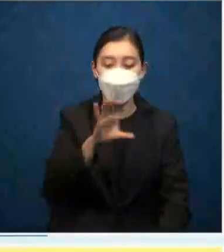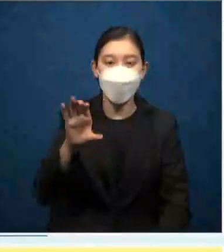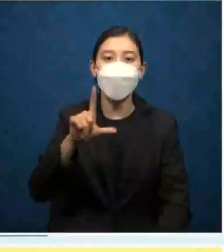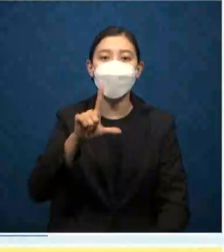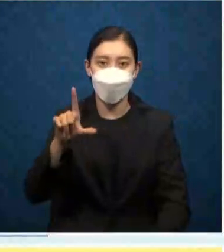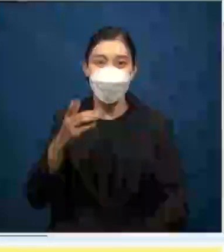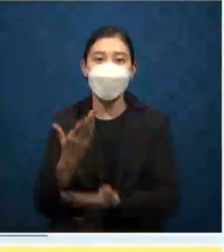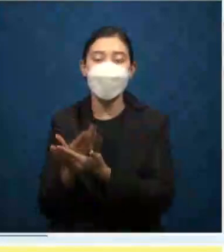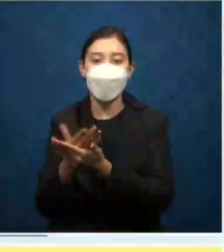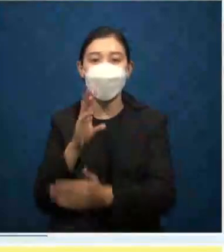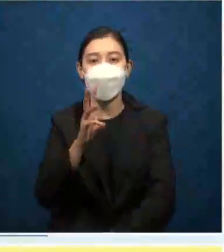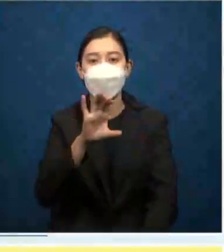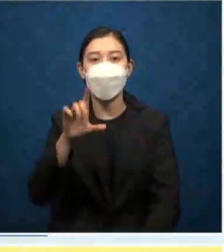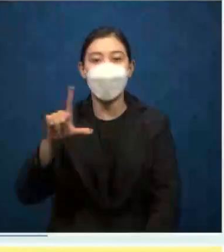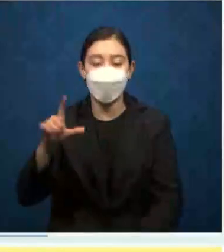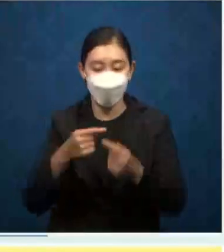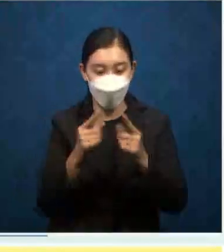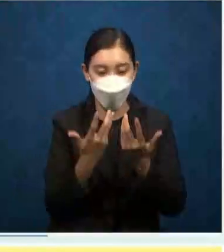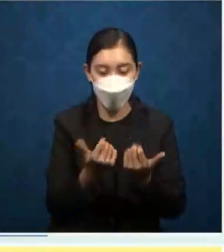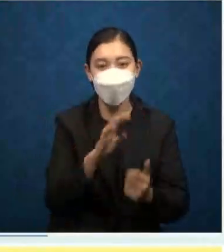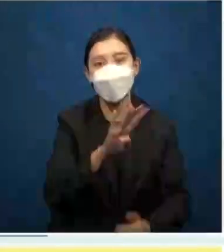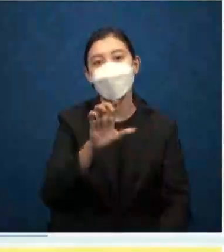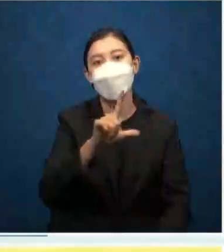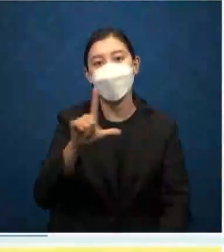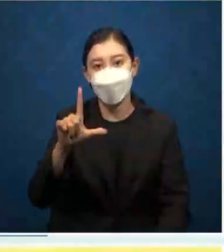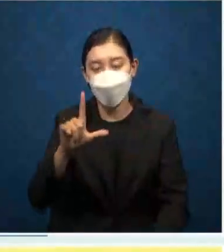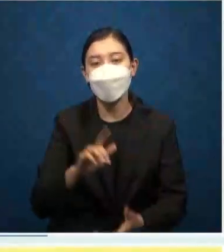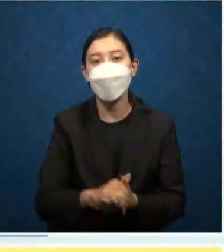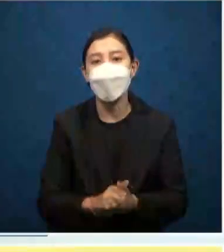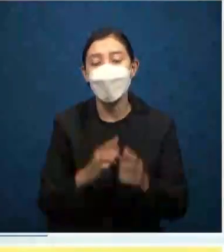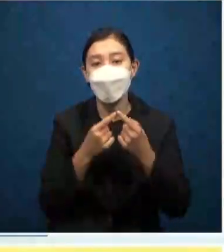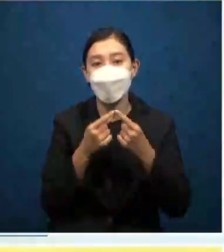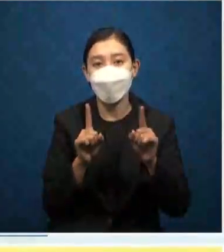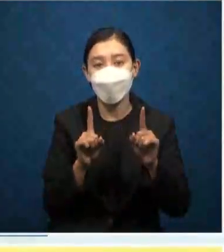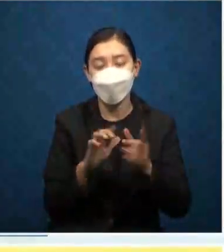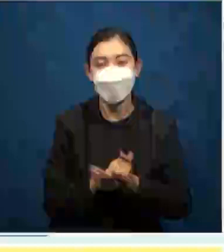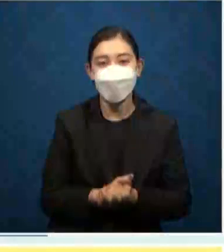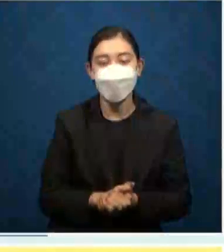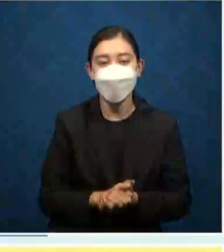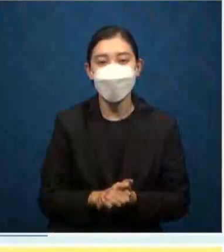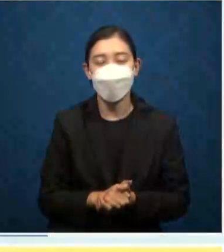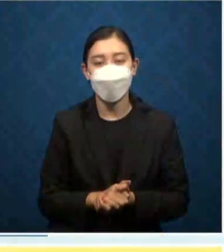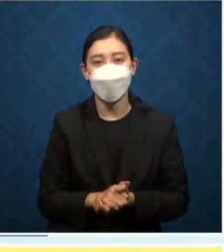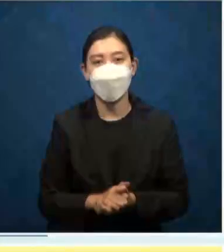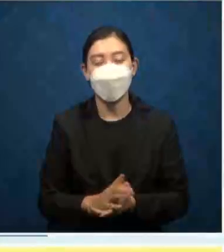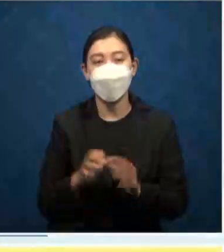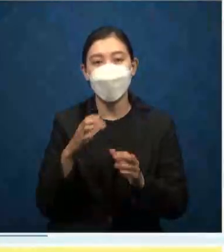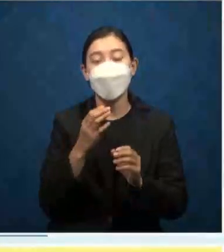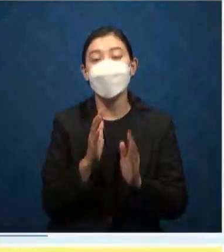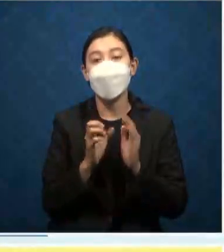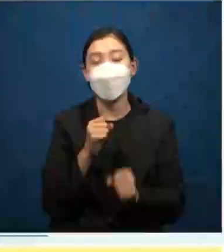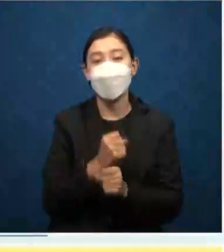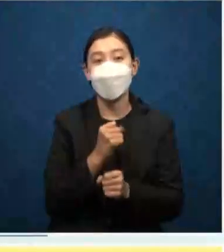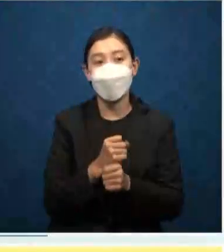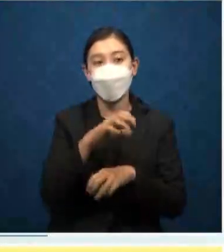ข้ออันที่1แม้แต่เอามาไว้ในงบนี้แล้วนะครับมีหน่วยงานมีชื่อชัดเจนแบ่งเ